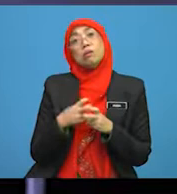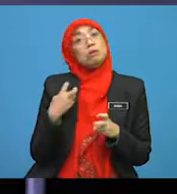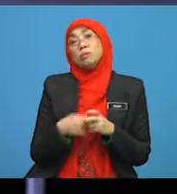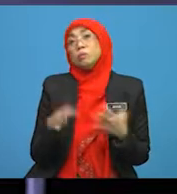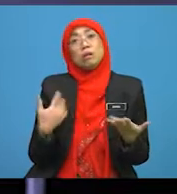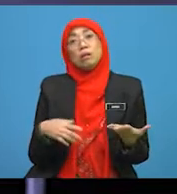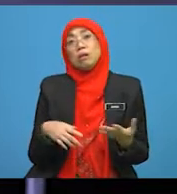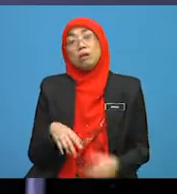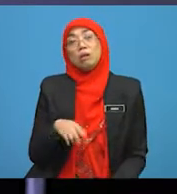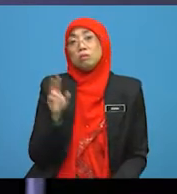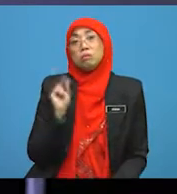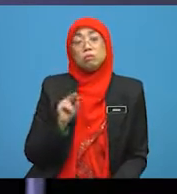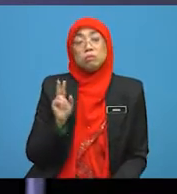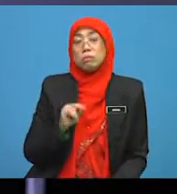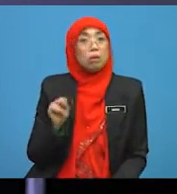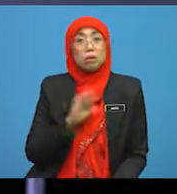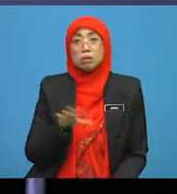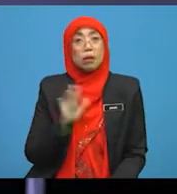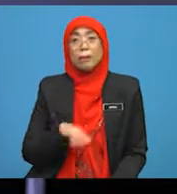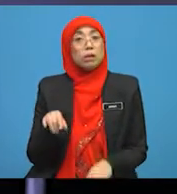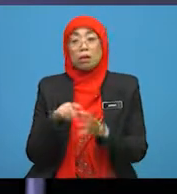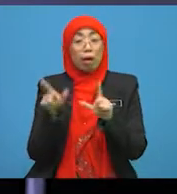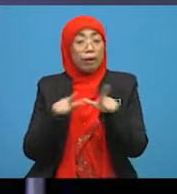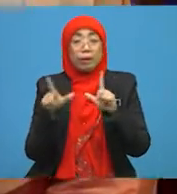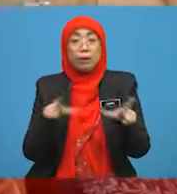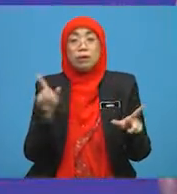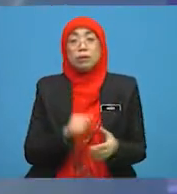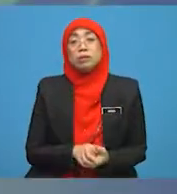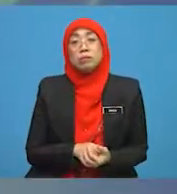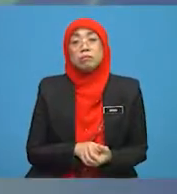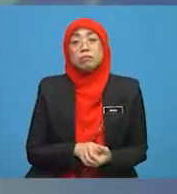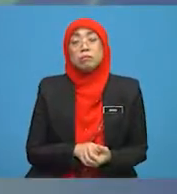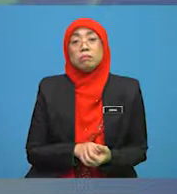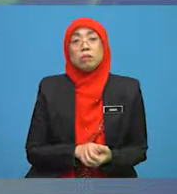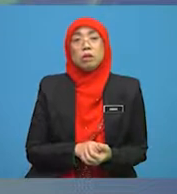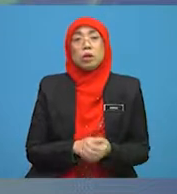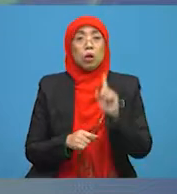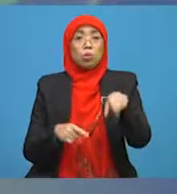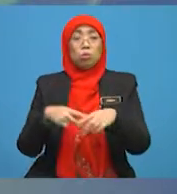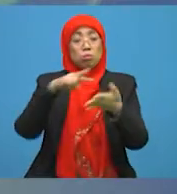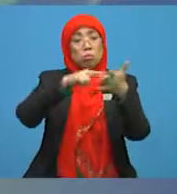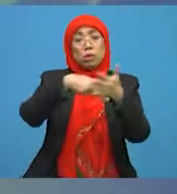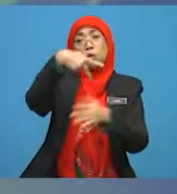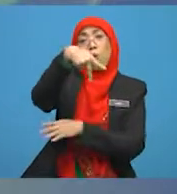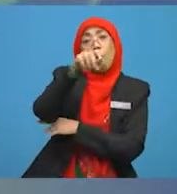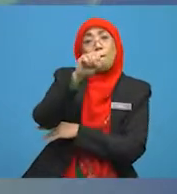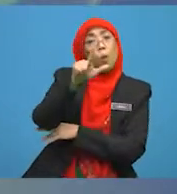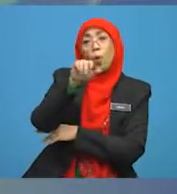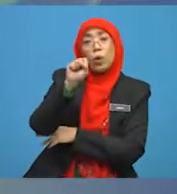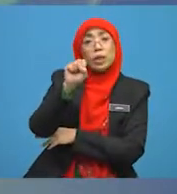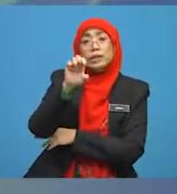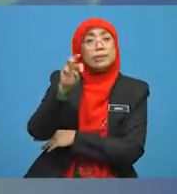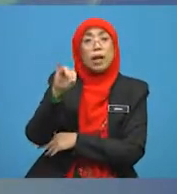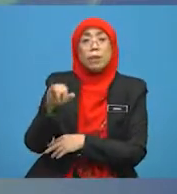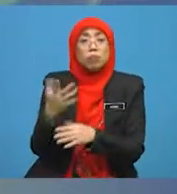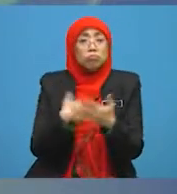tidak sama. Apakah perbezaannya? Mari kita lihat. Polisemi merupakan satu-satu